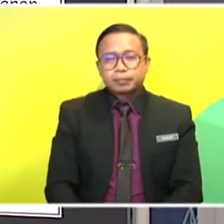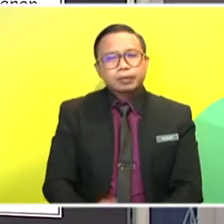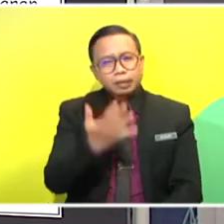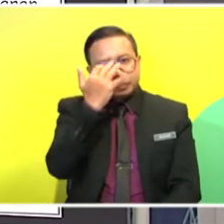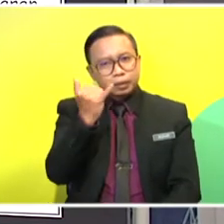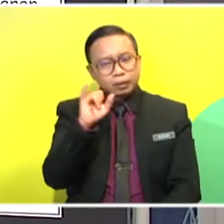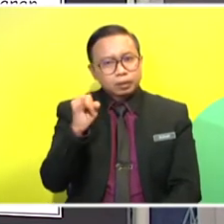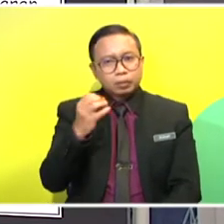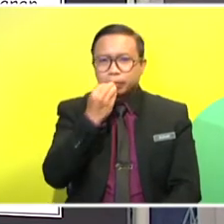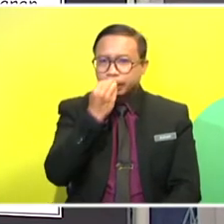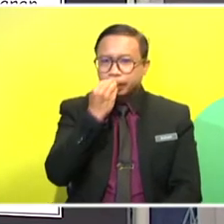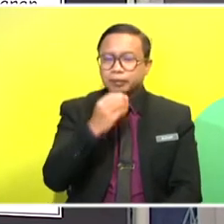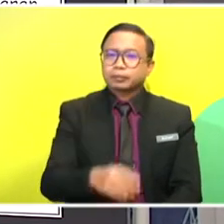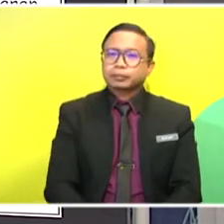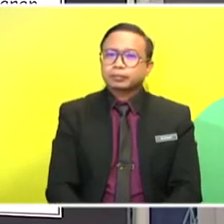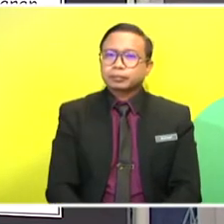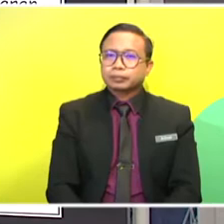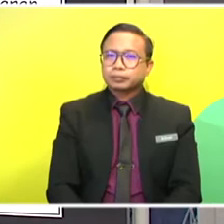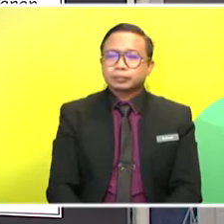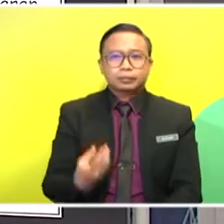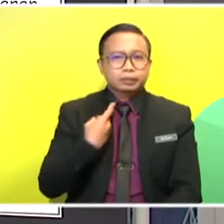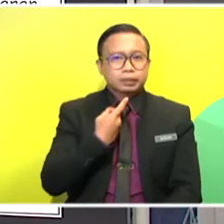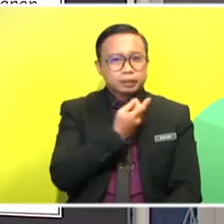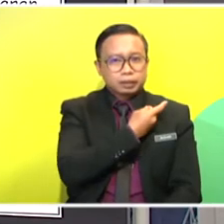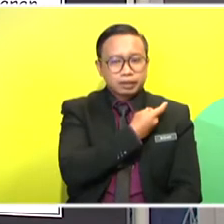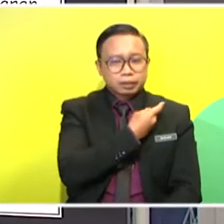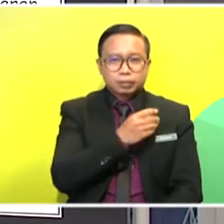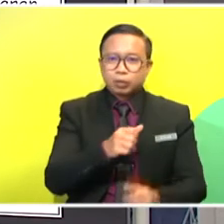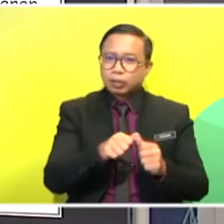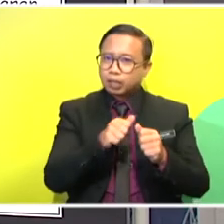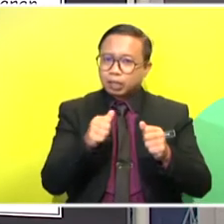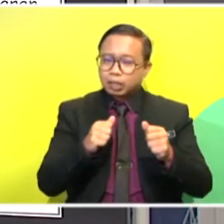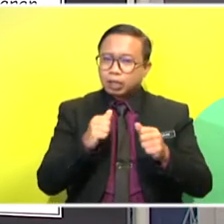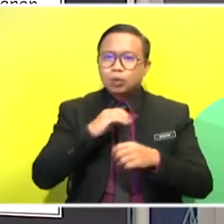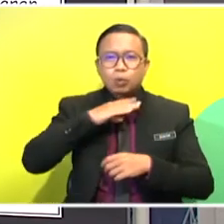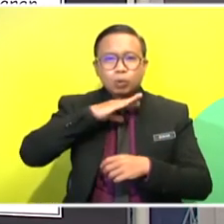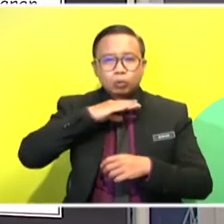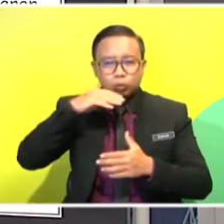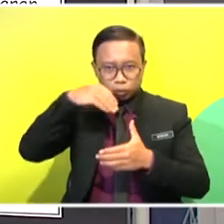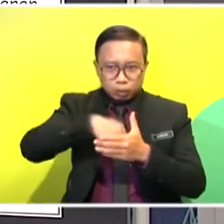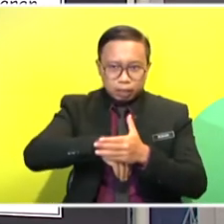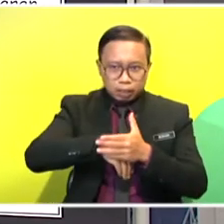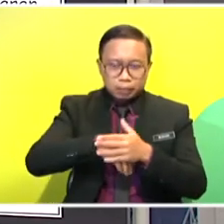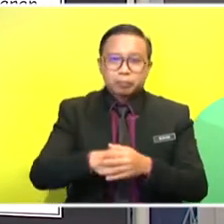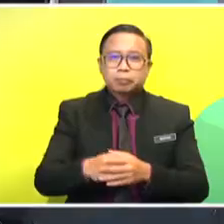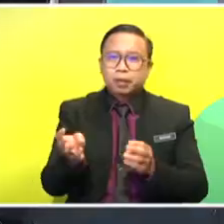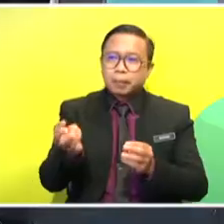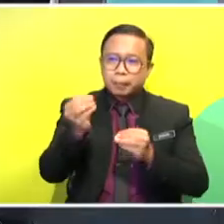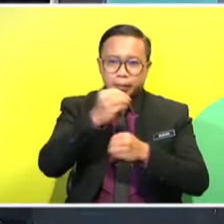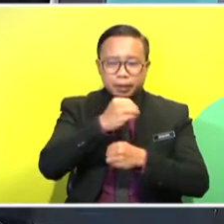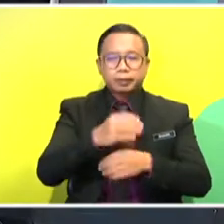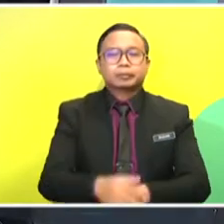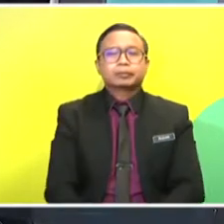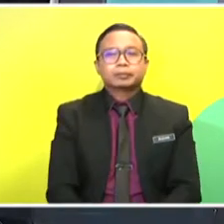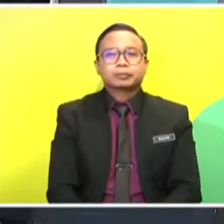cikgu? Saya tahu. Kita nak mengelakkan kekotoran berlaku di dalam makmal komputer. Betul tak, cikgu?